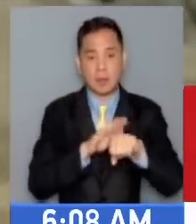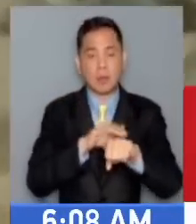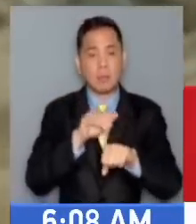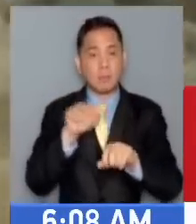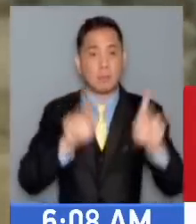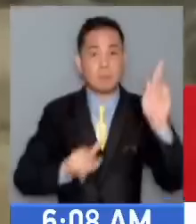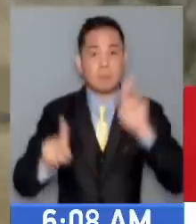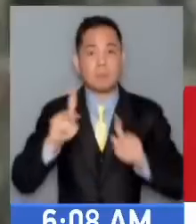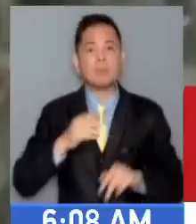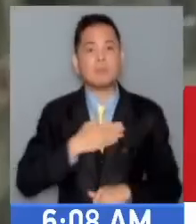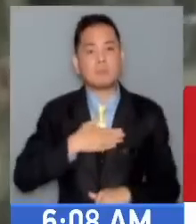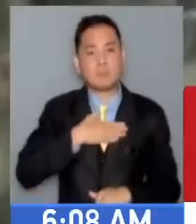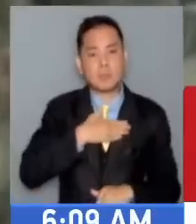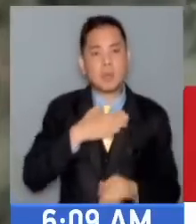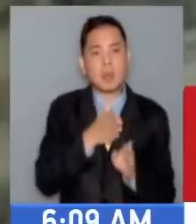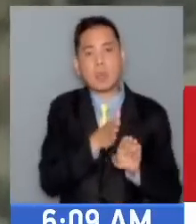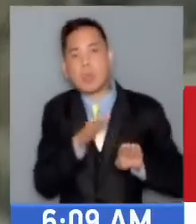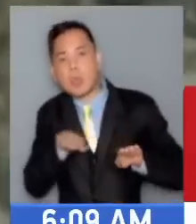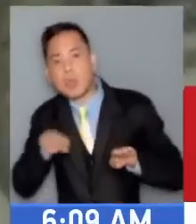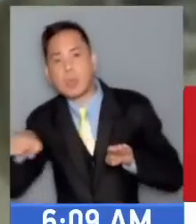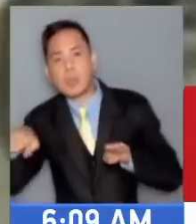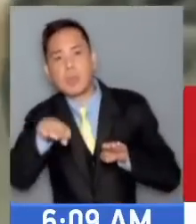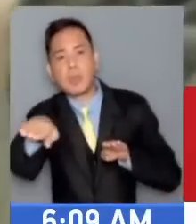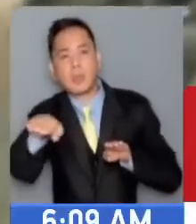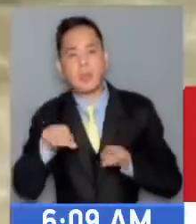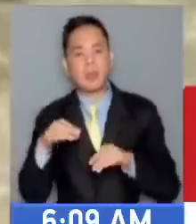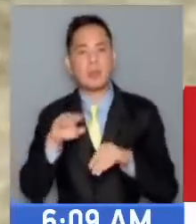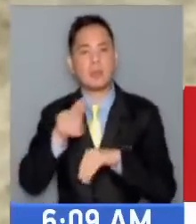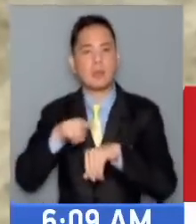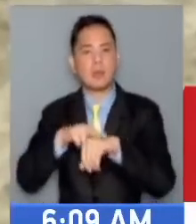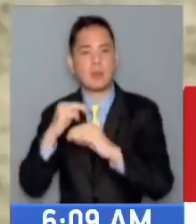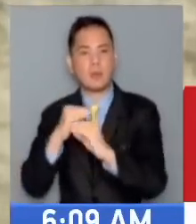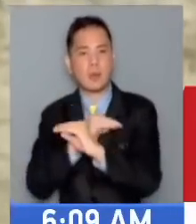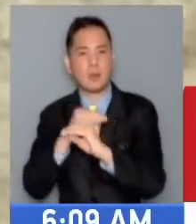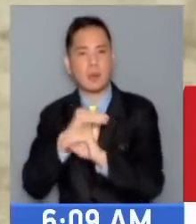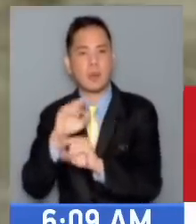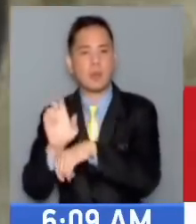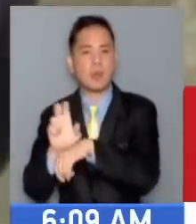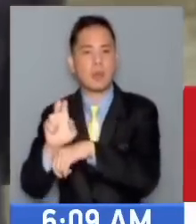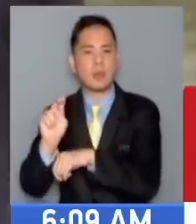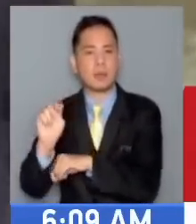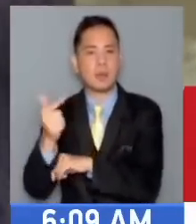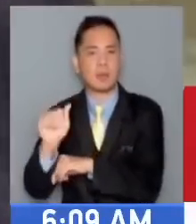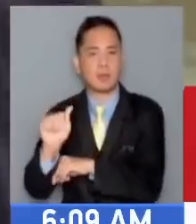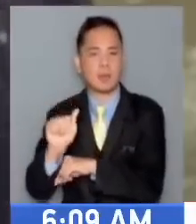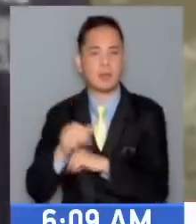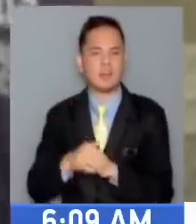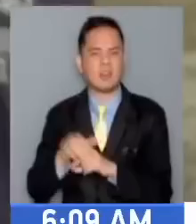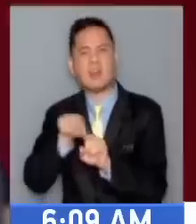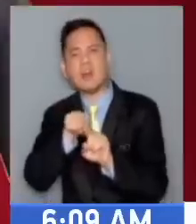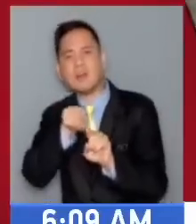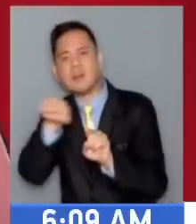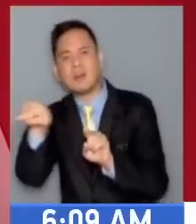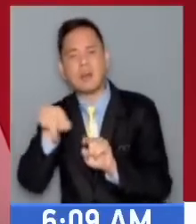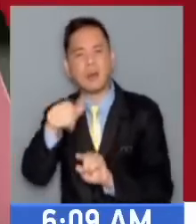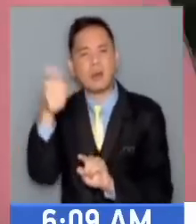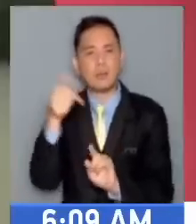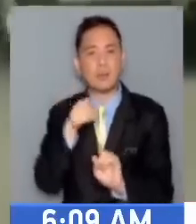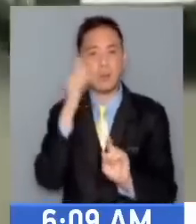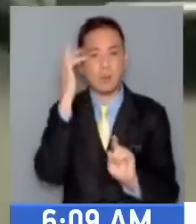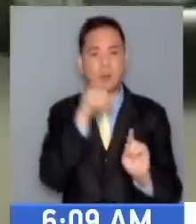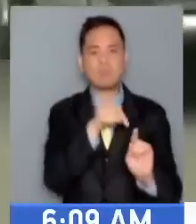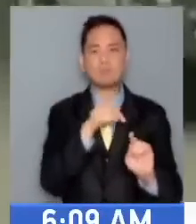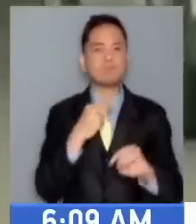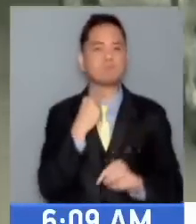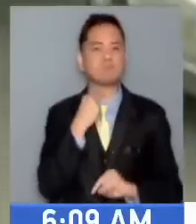ng City of Daga at sa Mountain Barangay ng Cebu City habang hindi pa pwedeng daanan ang Manipis Road.